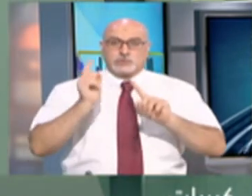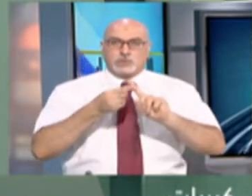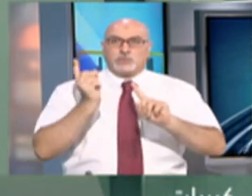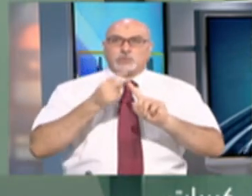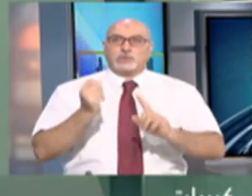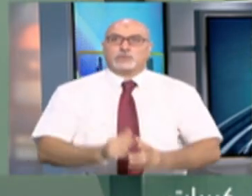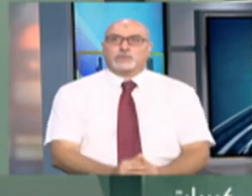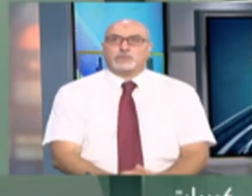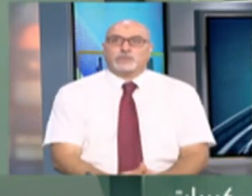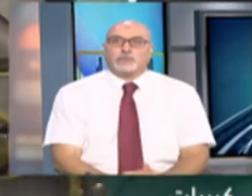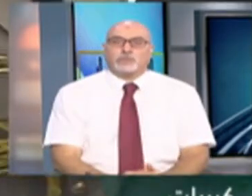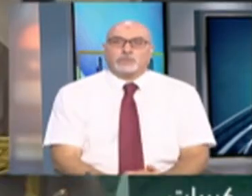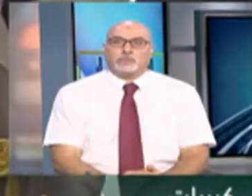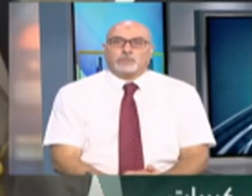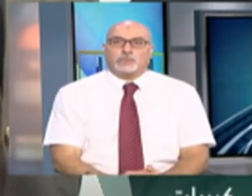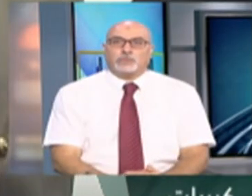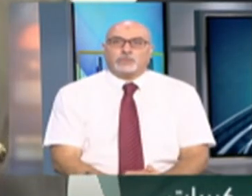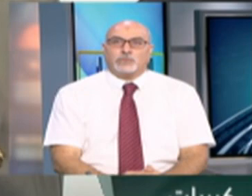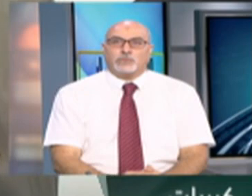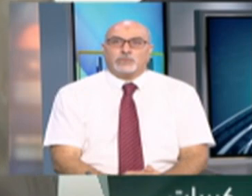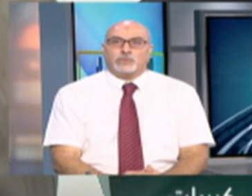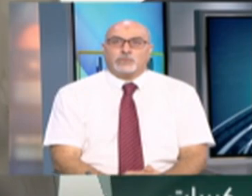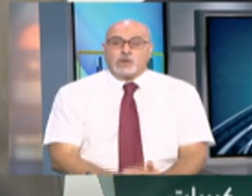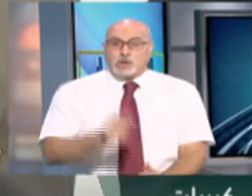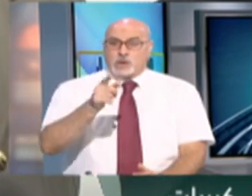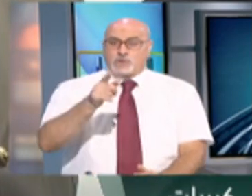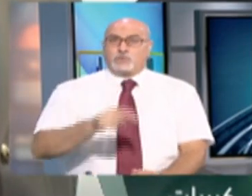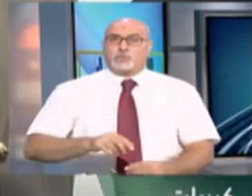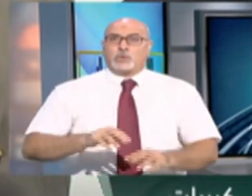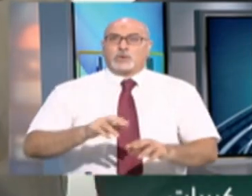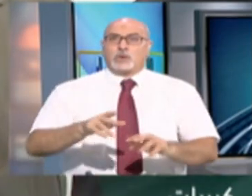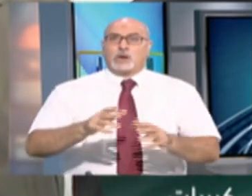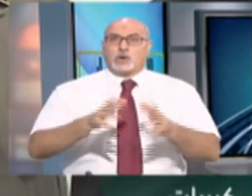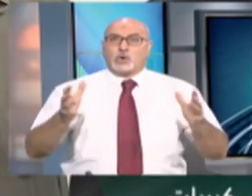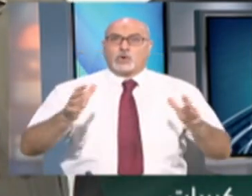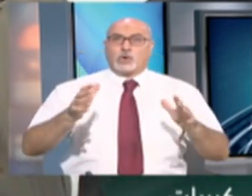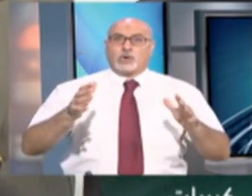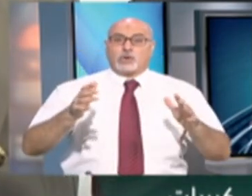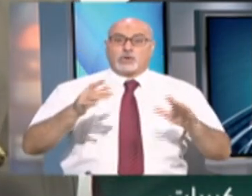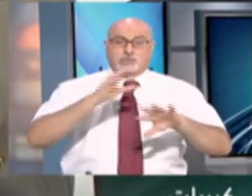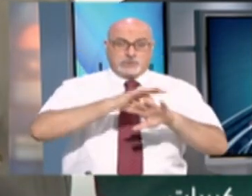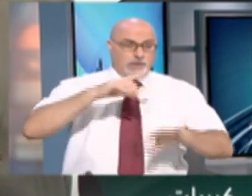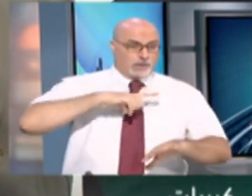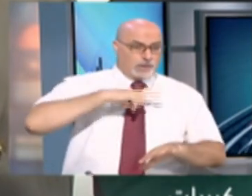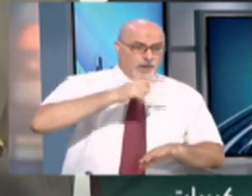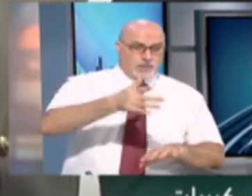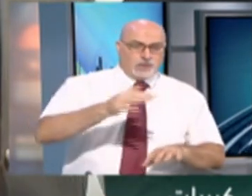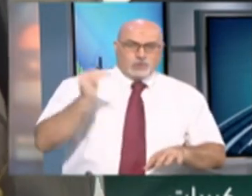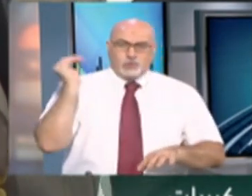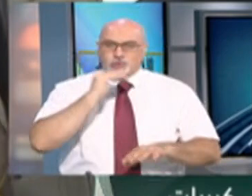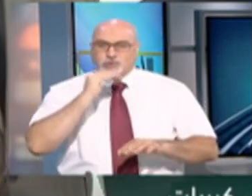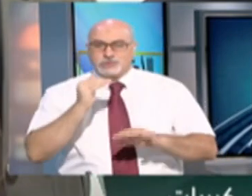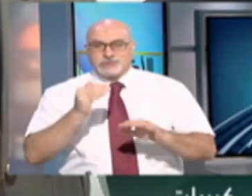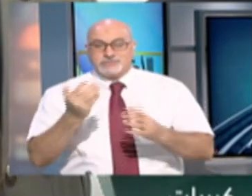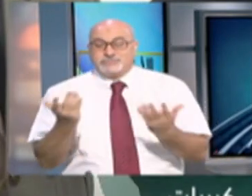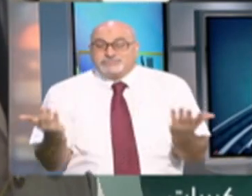mouatnin, il y a un grand hôpital qui est là, tout le monde est là, les urgences. Oui. Les urgences, le soir, le